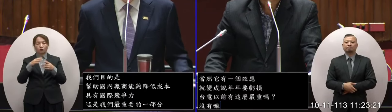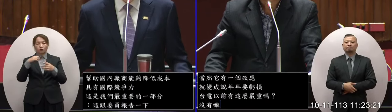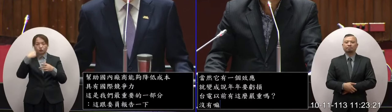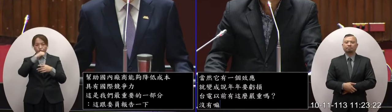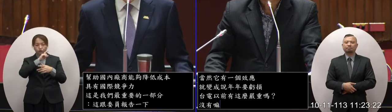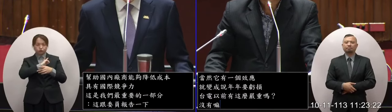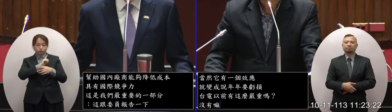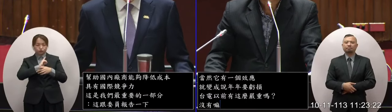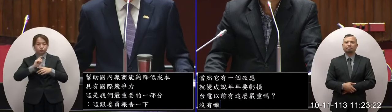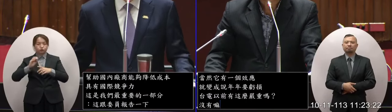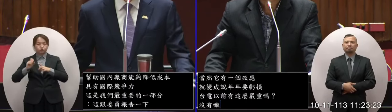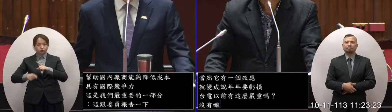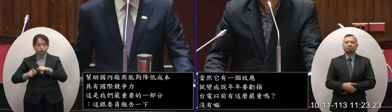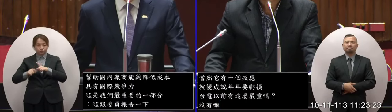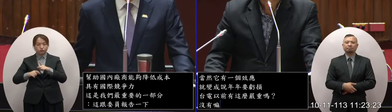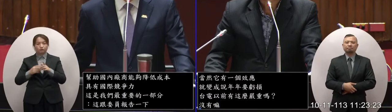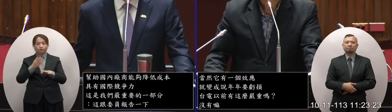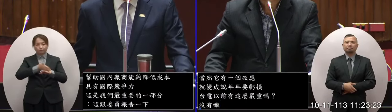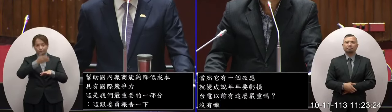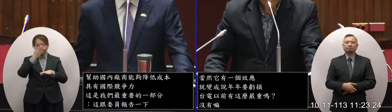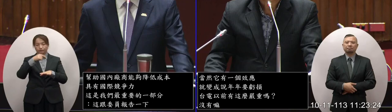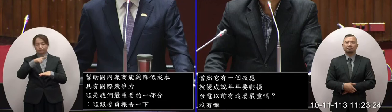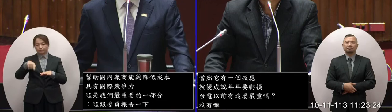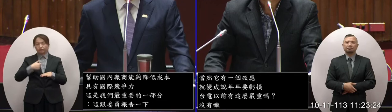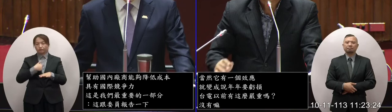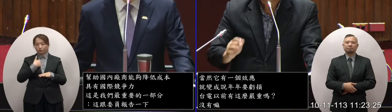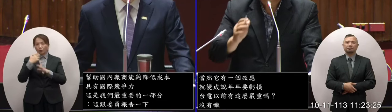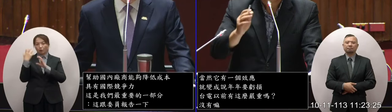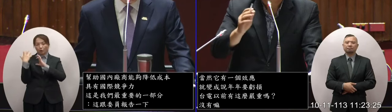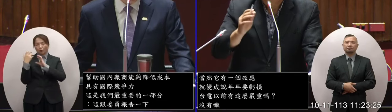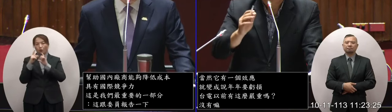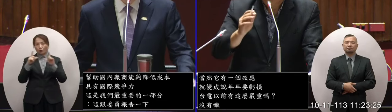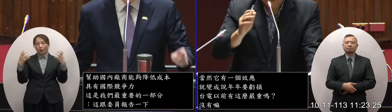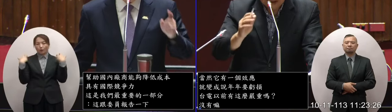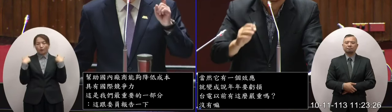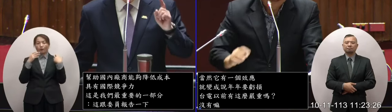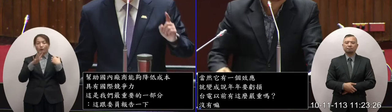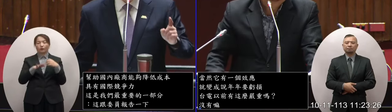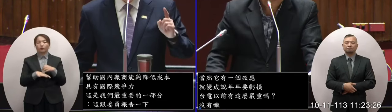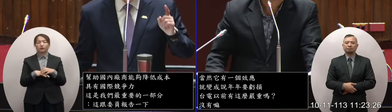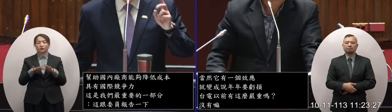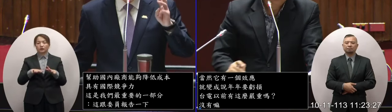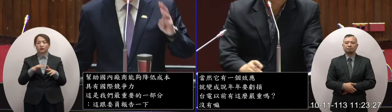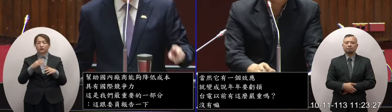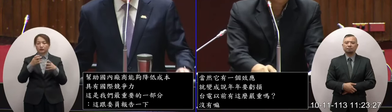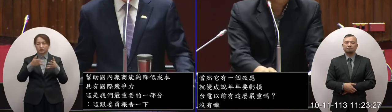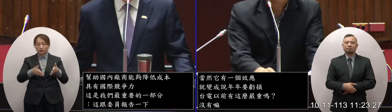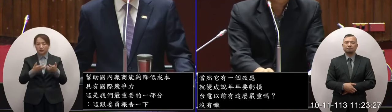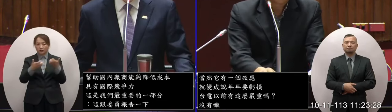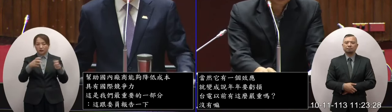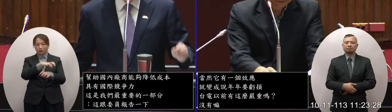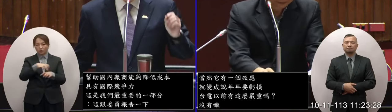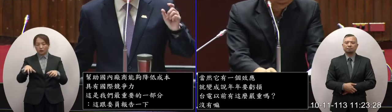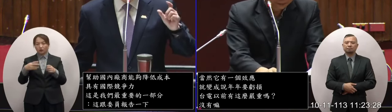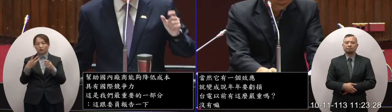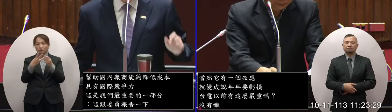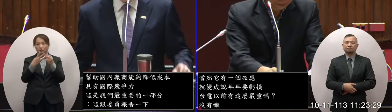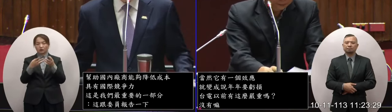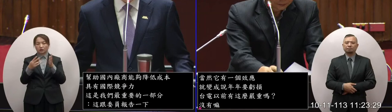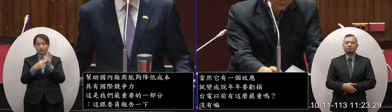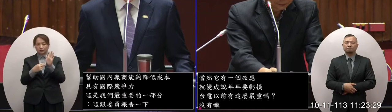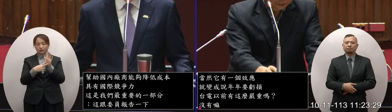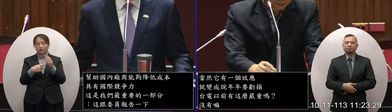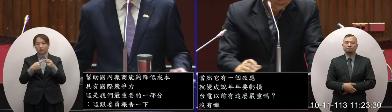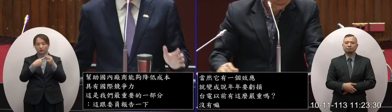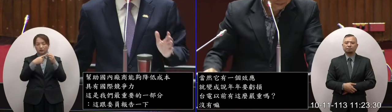国内的业者。表示感谢，他们也确实承担了相当多的责任，所以我们在现在分作三个部分来讲，第一个部